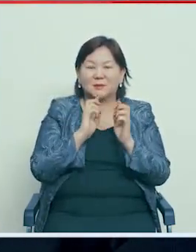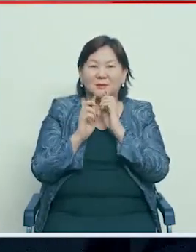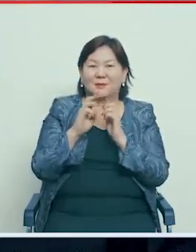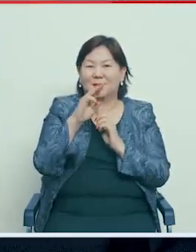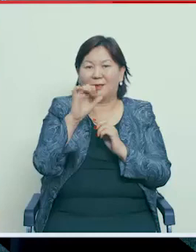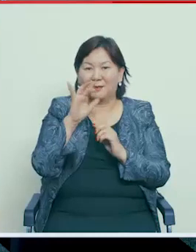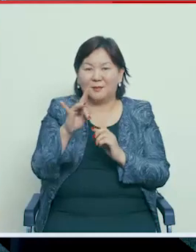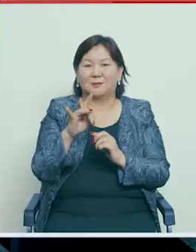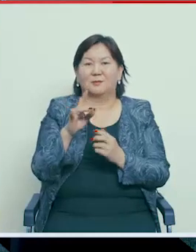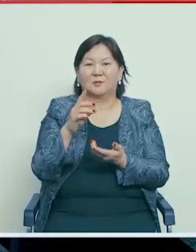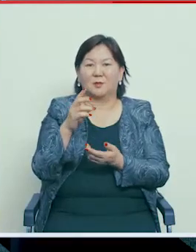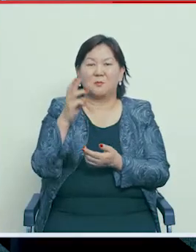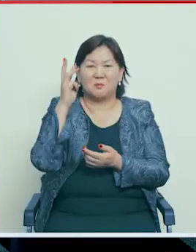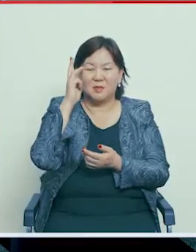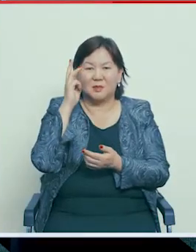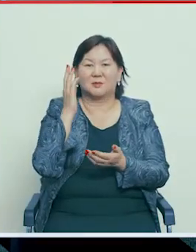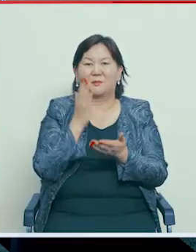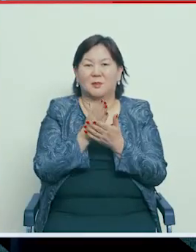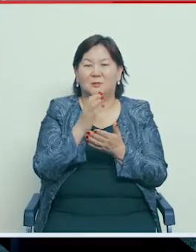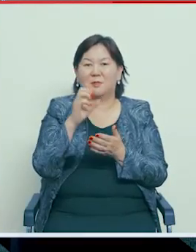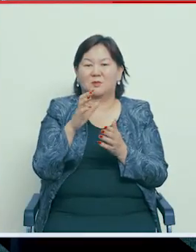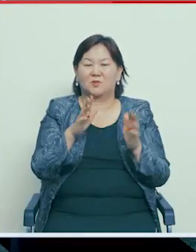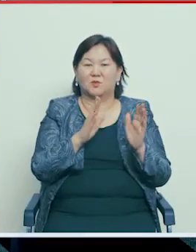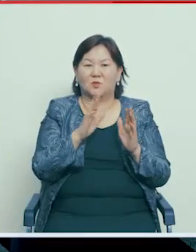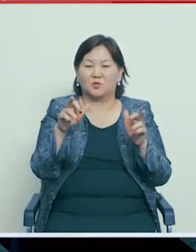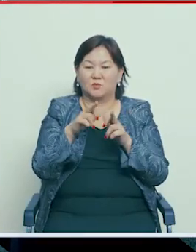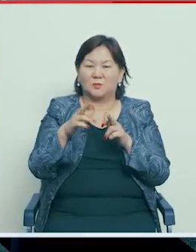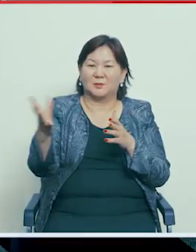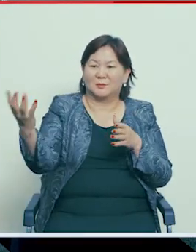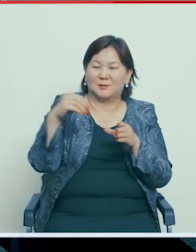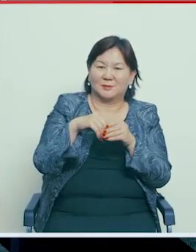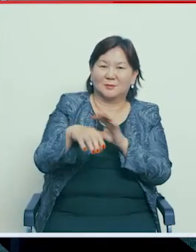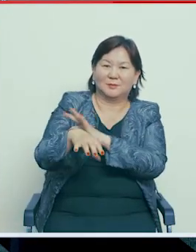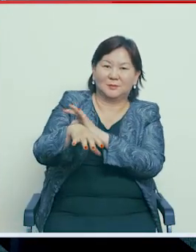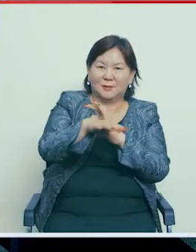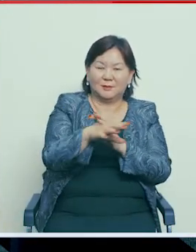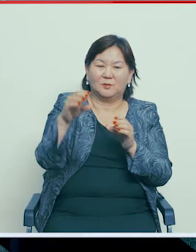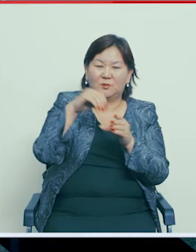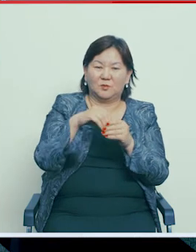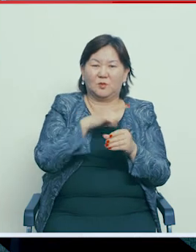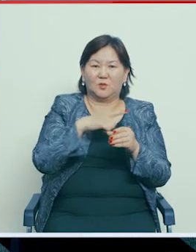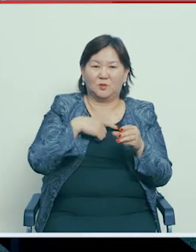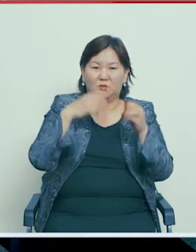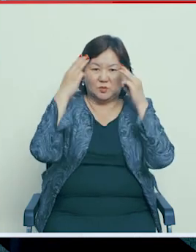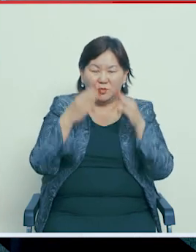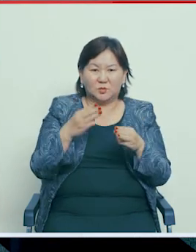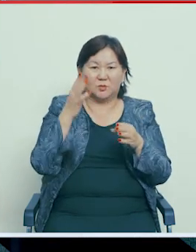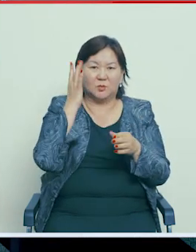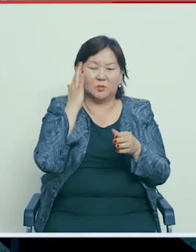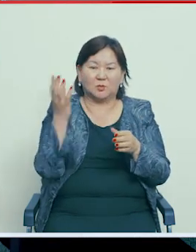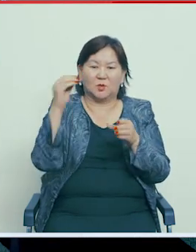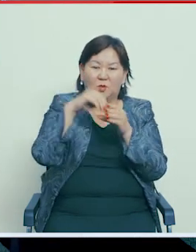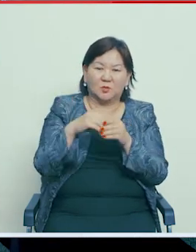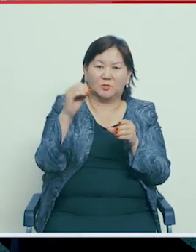талаар мэдлэгтэй байгаа. Мөн хөгжлийн бэрхшээлтэйг татан оролцуулж өөрийнхөө шийдвэр бодлоготой биднийг